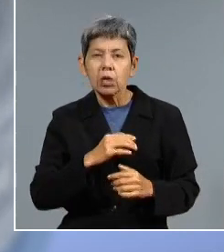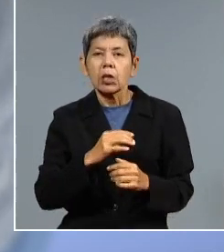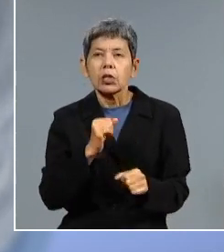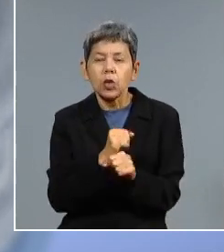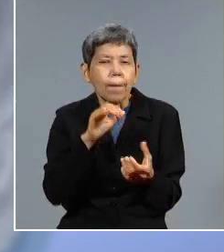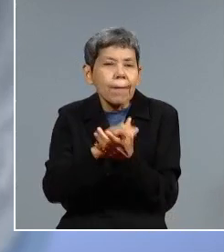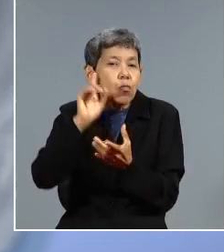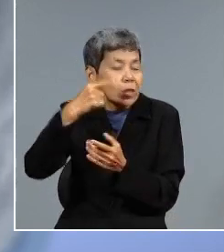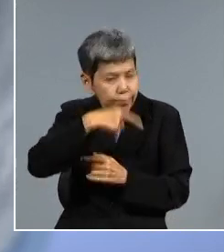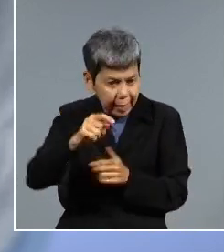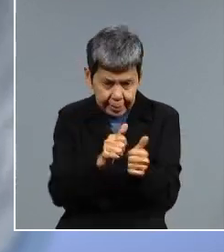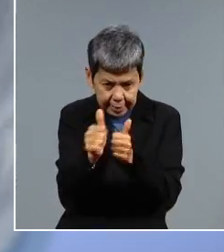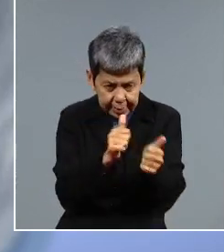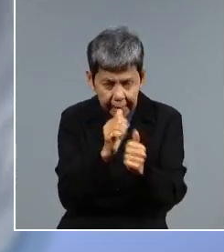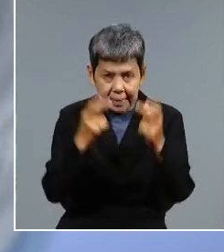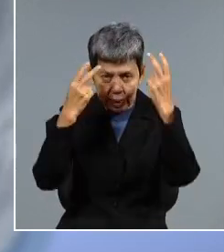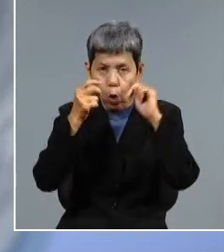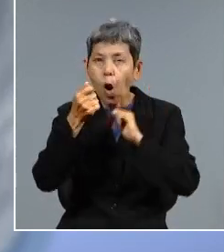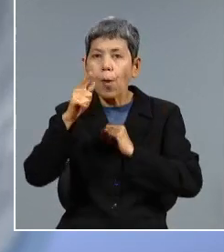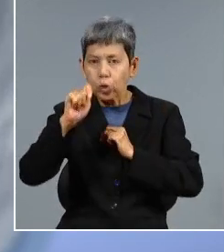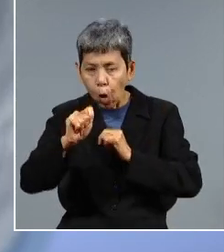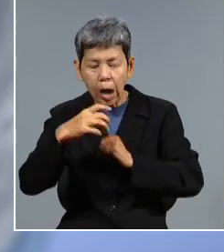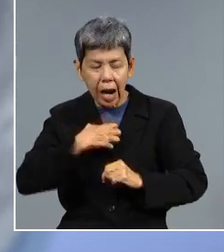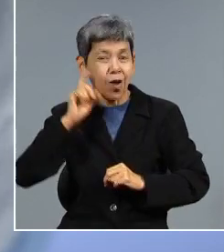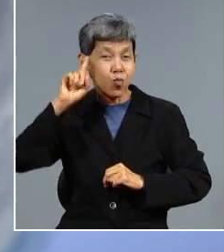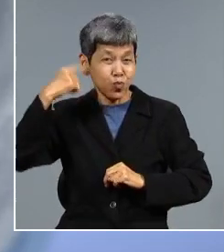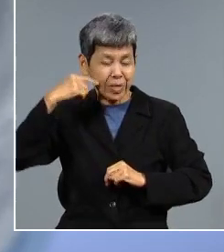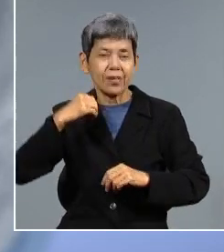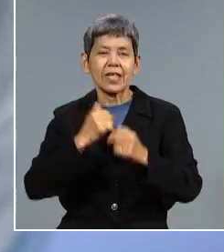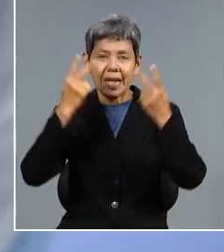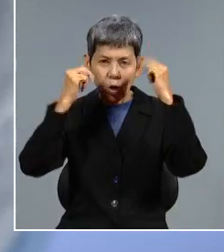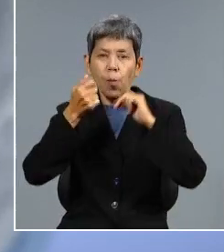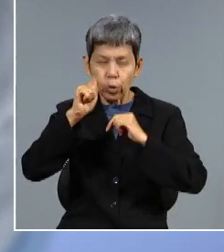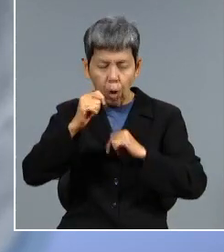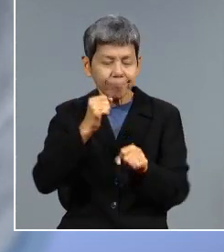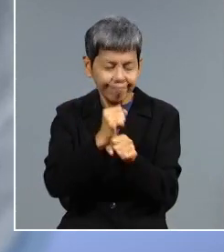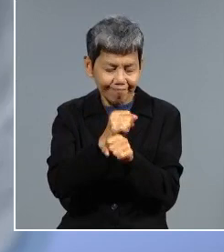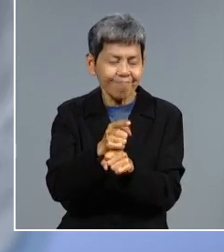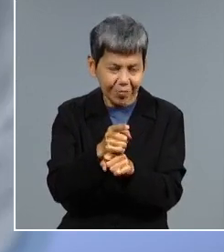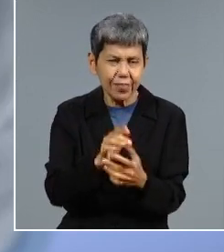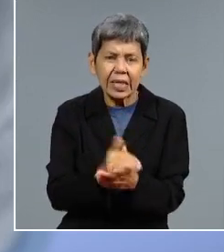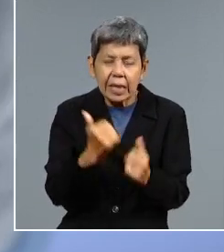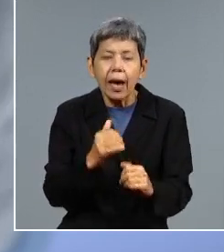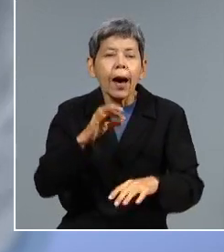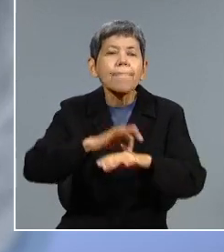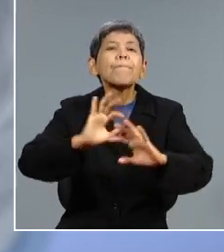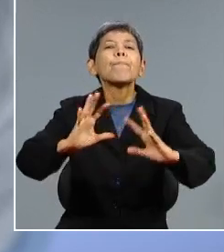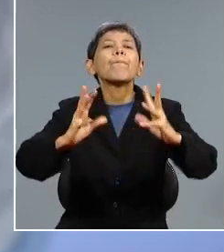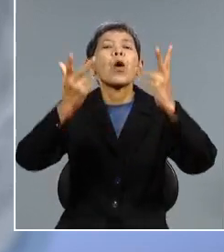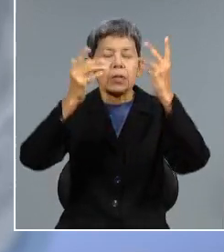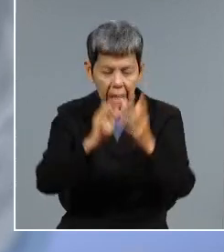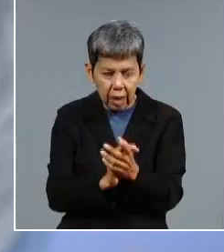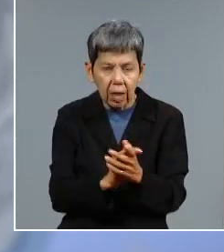ภรรยาตัวเองเนี่ยนะฮะซึ่งจริงๆก่อนหน้านี้เนี่ยภรรยานะเป็นตัวเล็กที่นี่อยู่แล้วค่ะแต่พอหมดว่าละเมิดเนี่ย